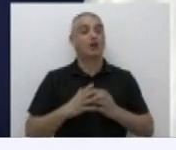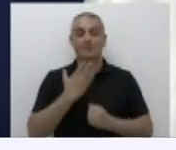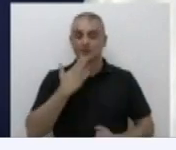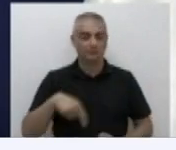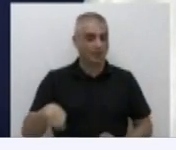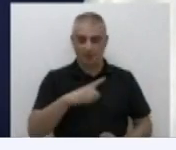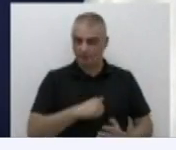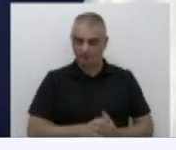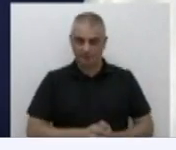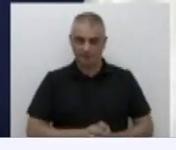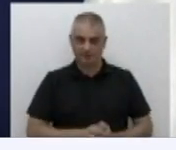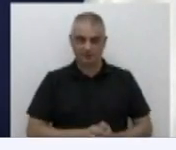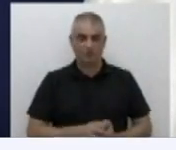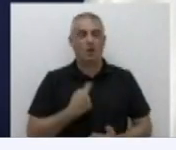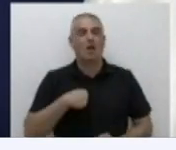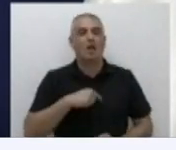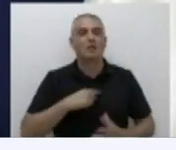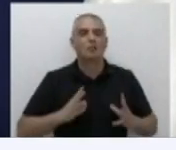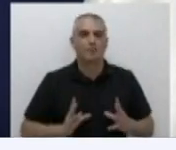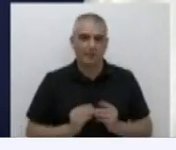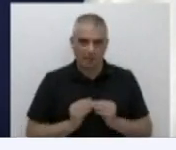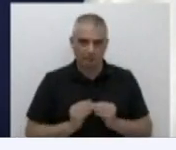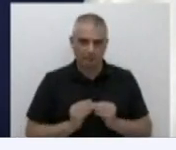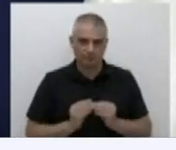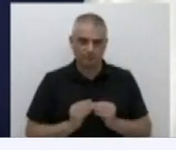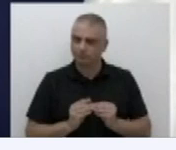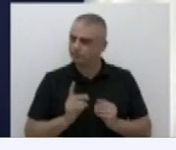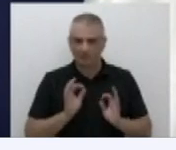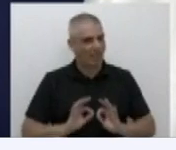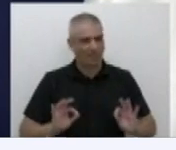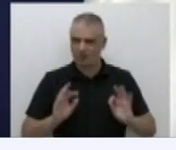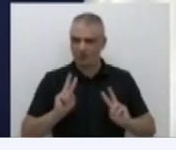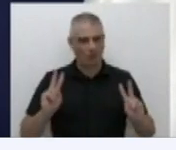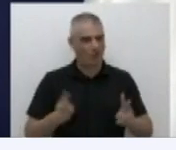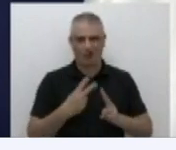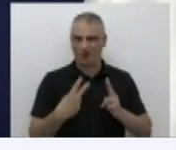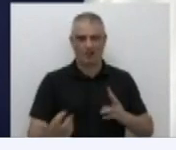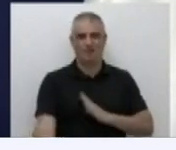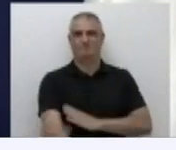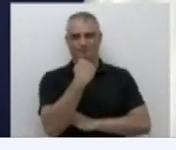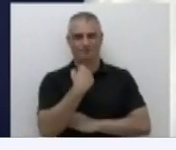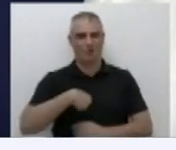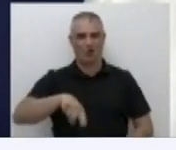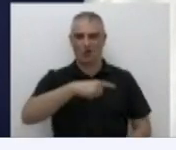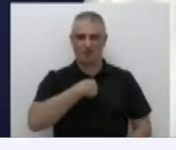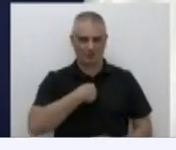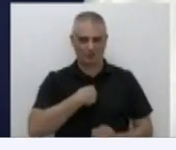وحينما يكون شعب إسرائيل موحد، حينما نكون سويا، لا يستطيع أحد أن